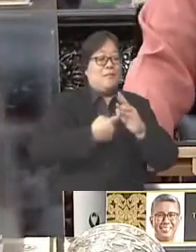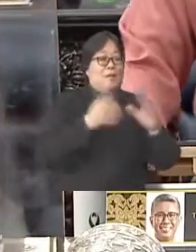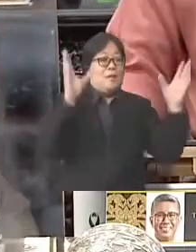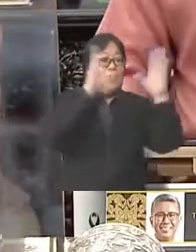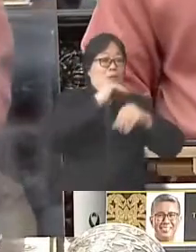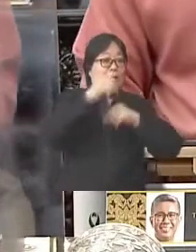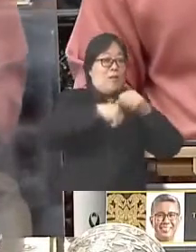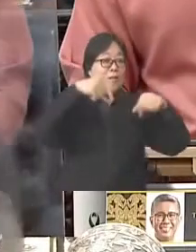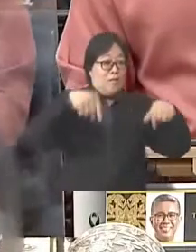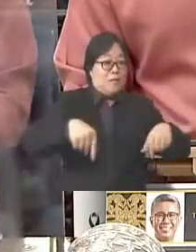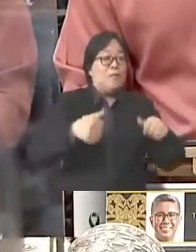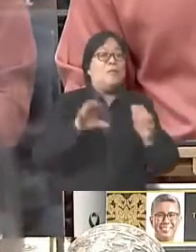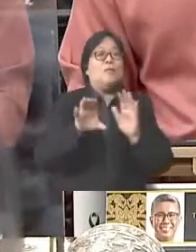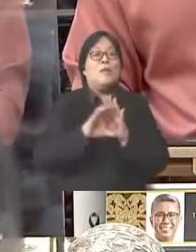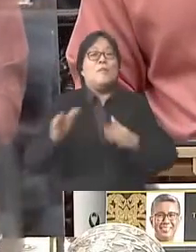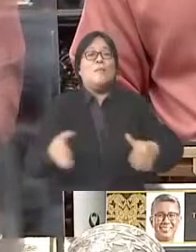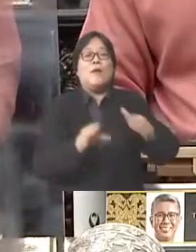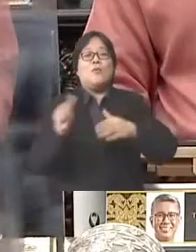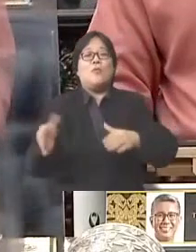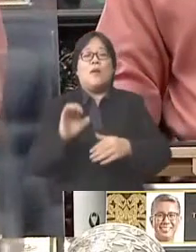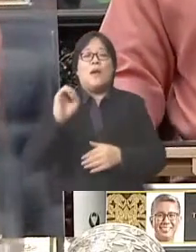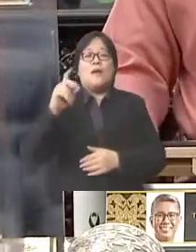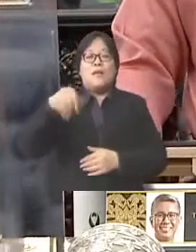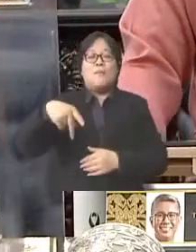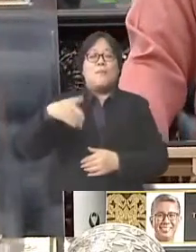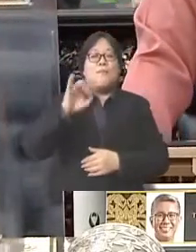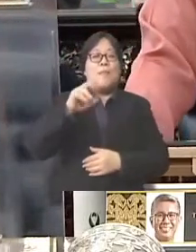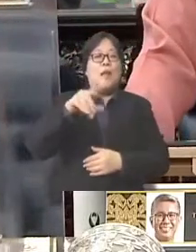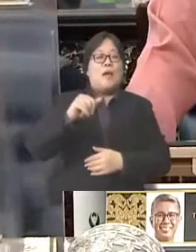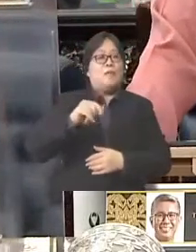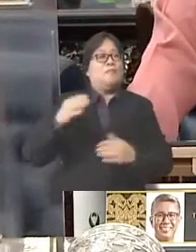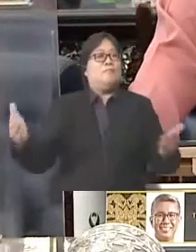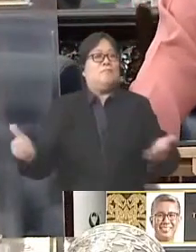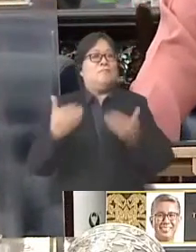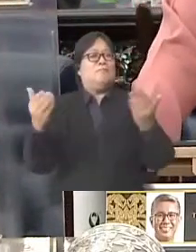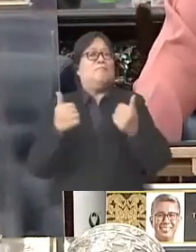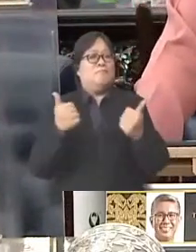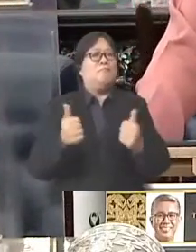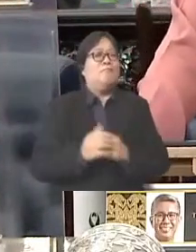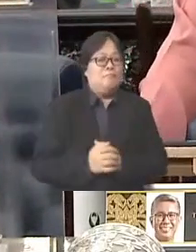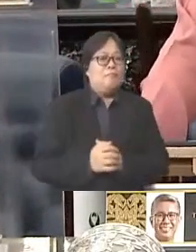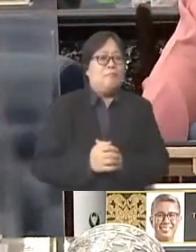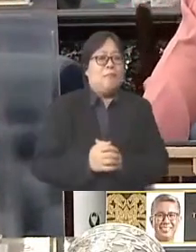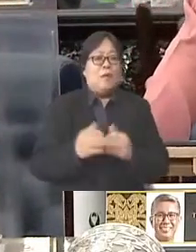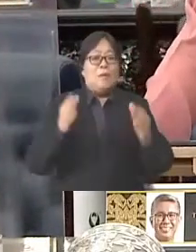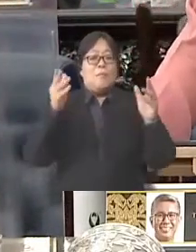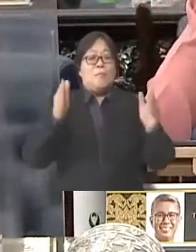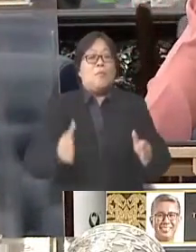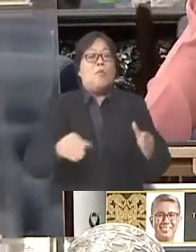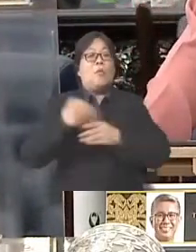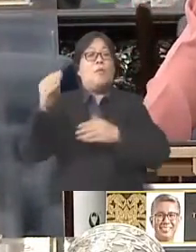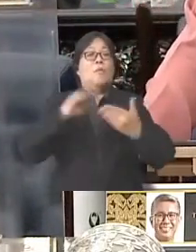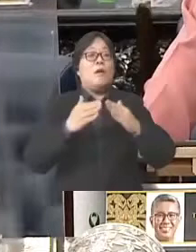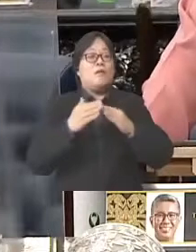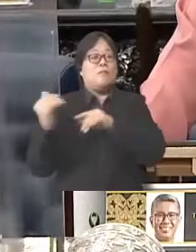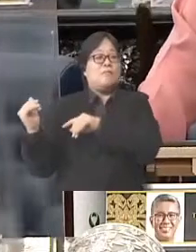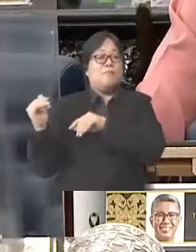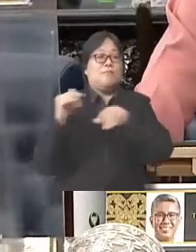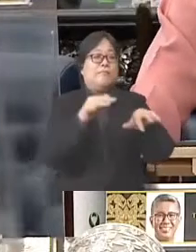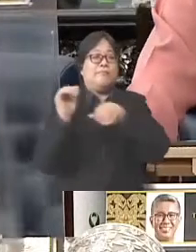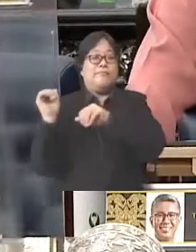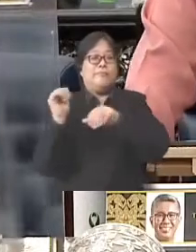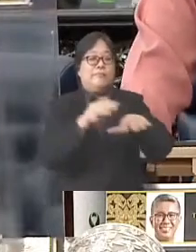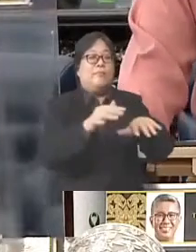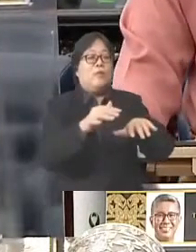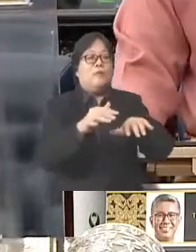tahun ini seperti di Pekan Sungai asap belaga mendapat sambutan merangsangkan boruto Abang penduduk 2 Banda datang